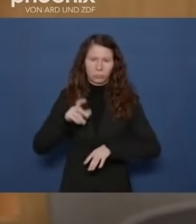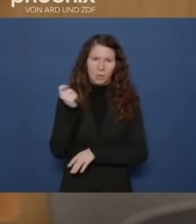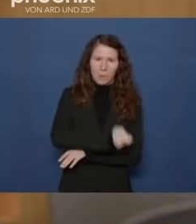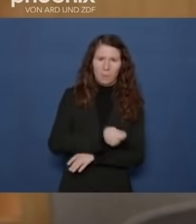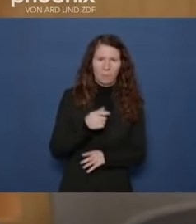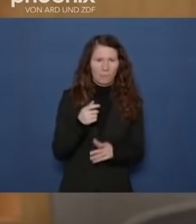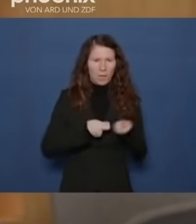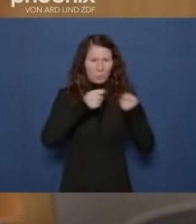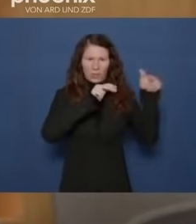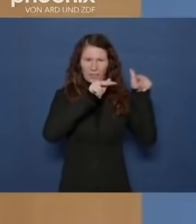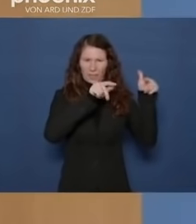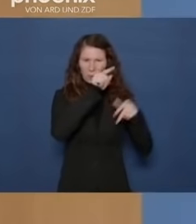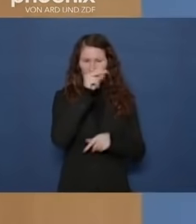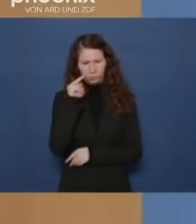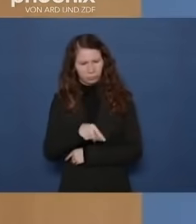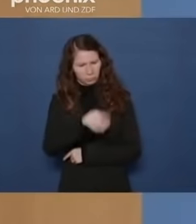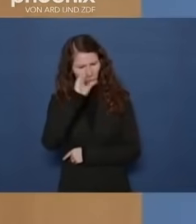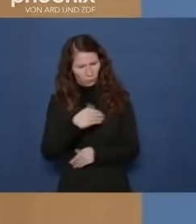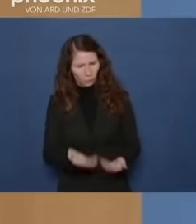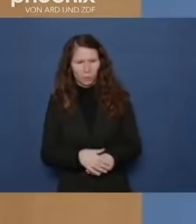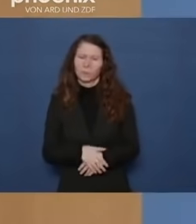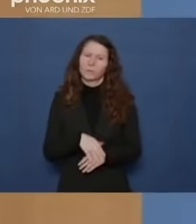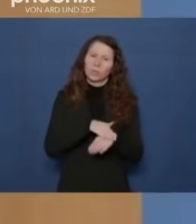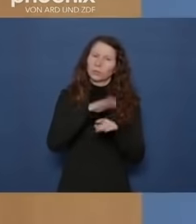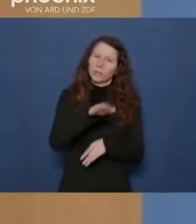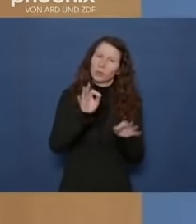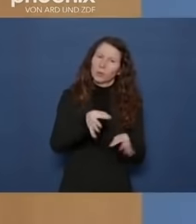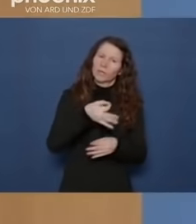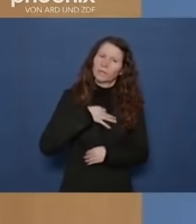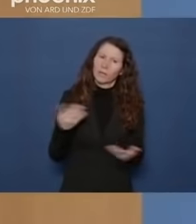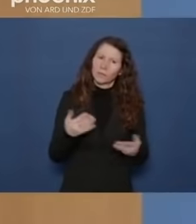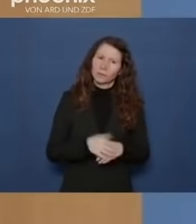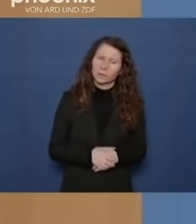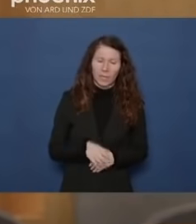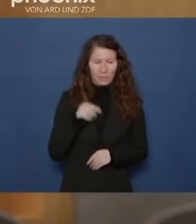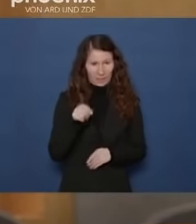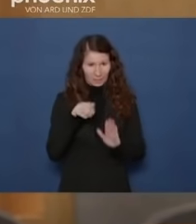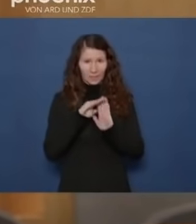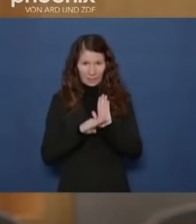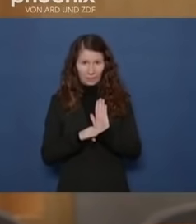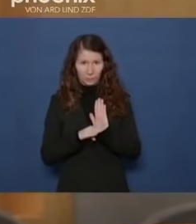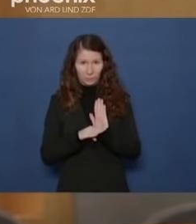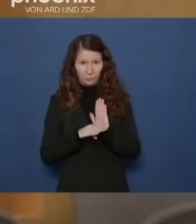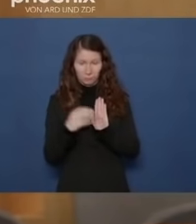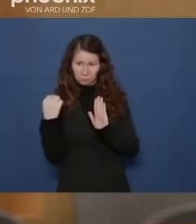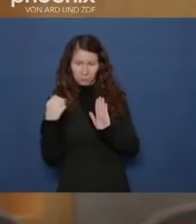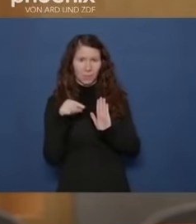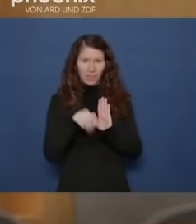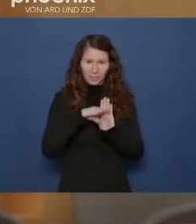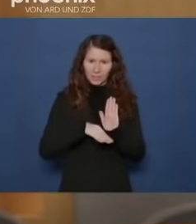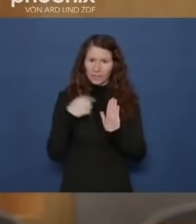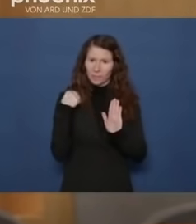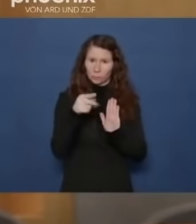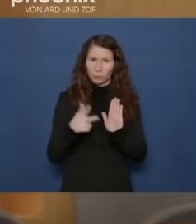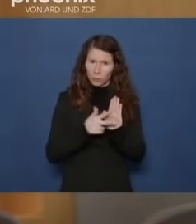doof findet. Was ist jetzt Ihre konkrete Frage dazu? Dieses Gesetz, in der haben Sie ja gerade bestätigt,